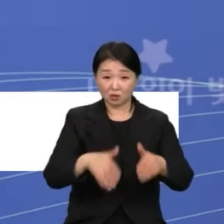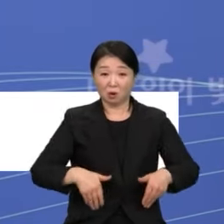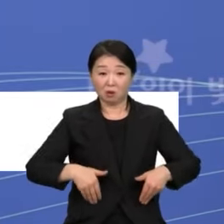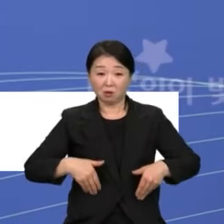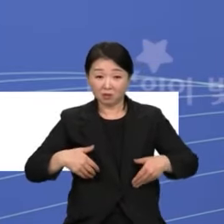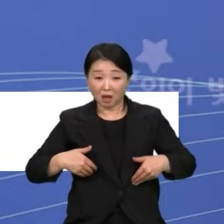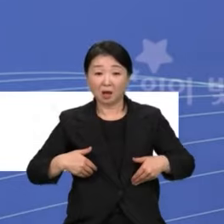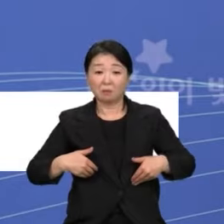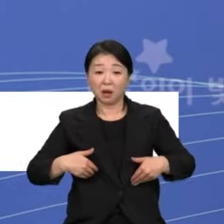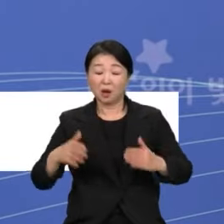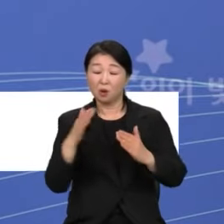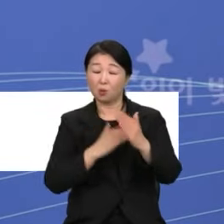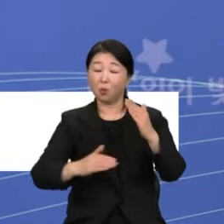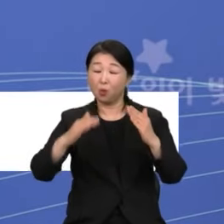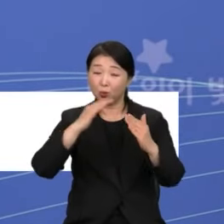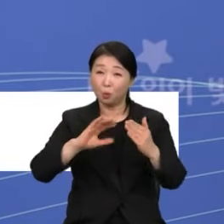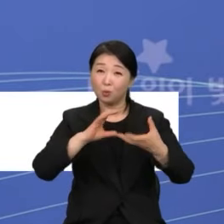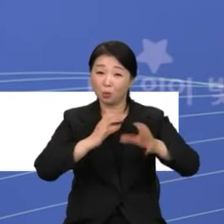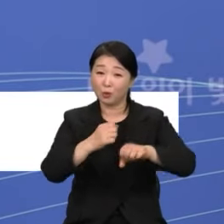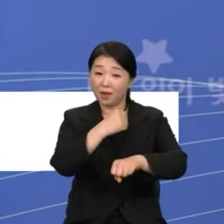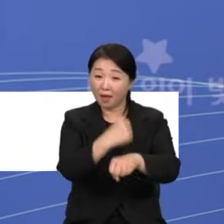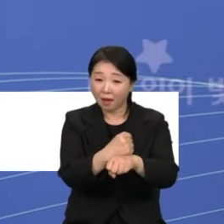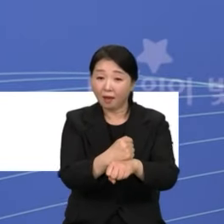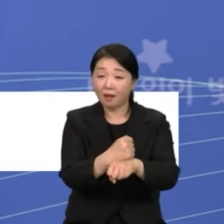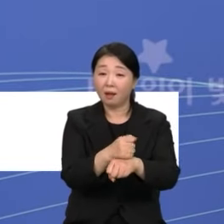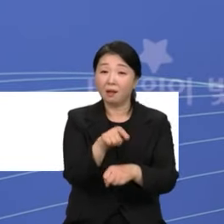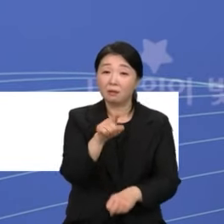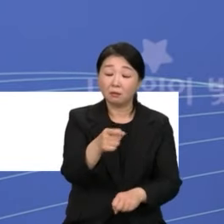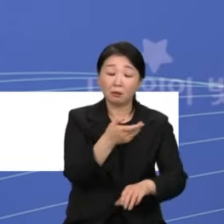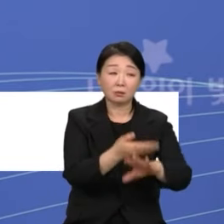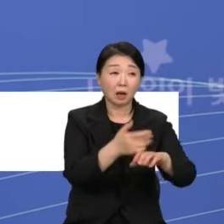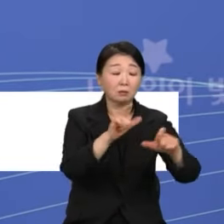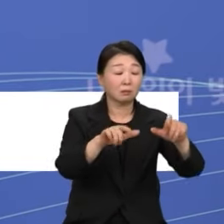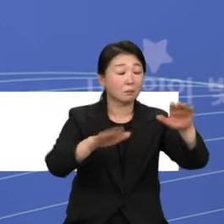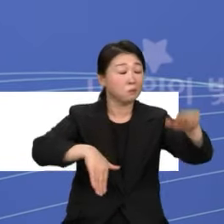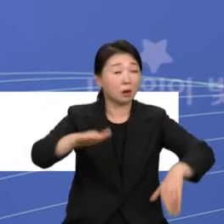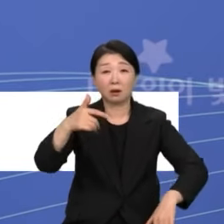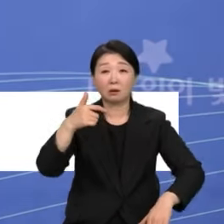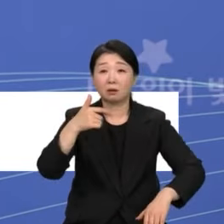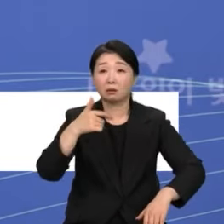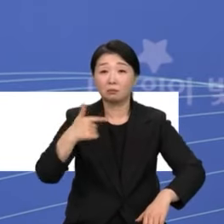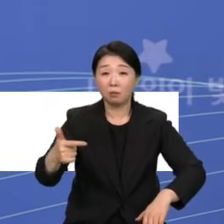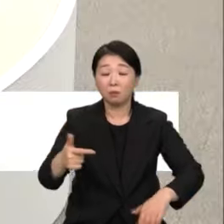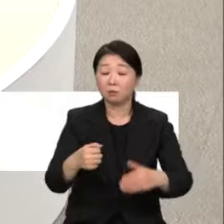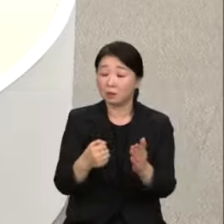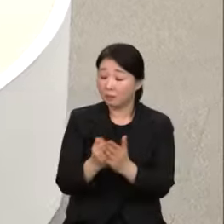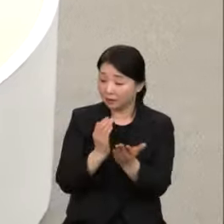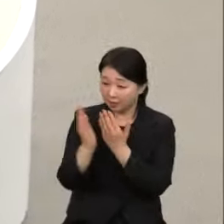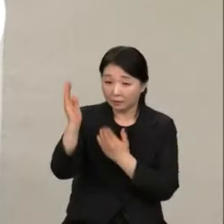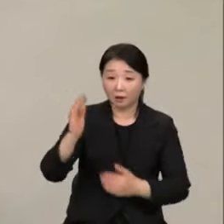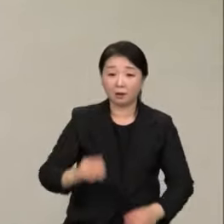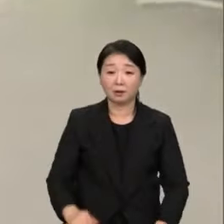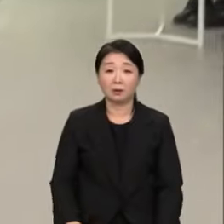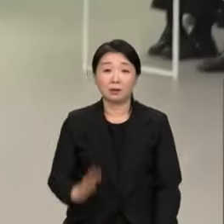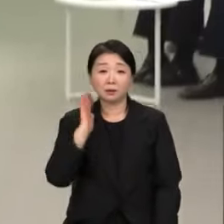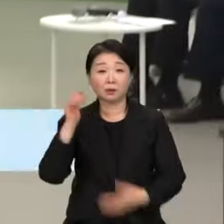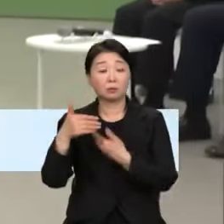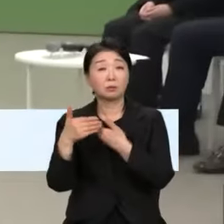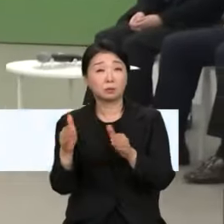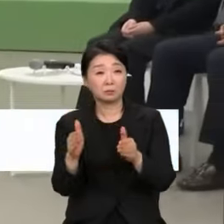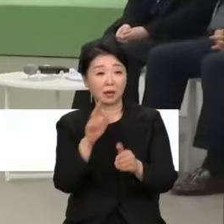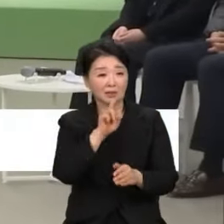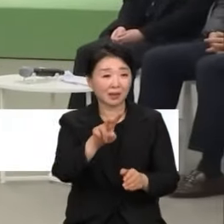개최 방식으로 추진한다면 이는 다른 지역과 형평성 차원에도 맞지 않고. 대통령실은